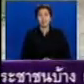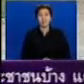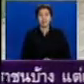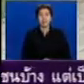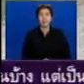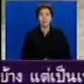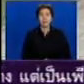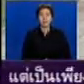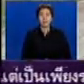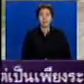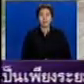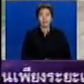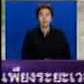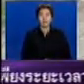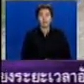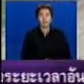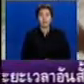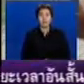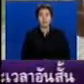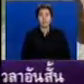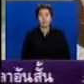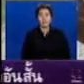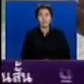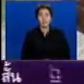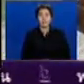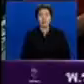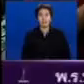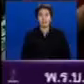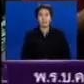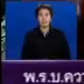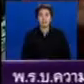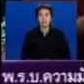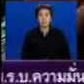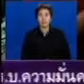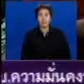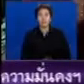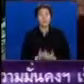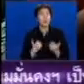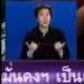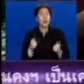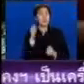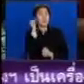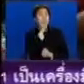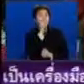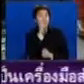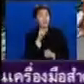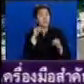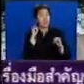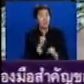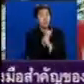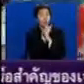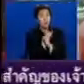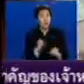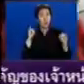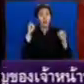ยิ่งคอยคอยไปรถไม่มาก็สักที เพลงฉ่อยประกอบจังหวะของบรรดาคุณป้าเสื้อแดงเห